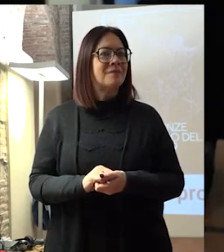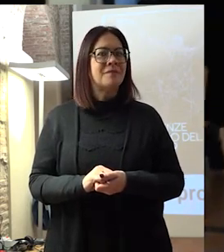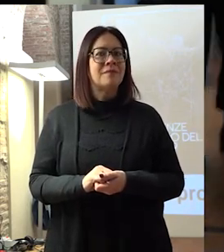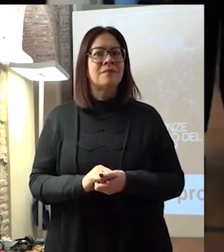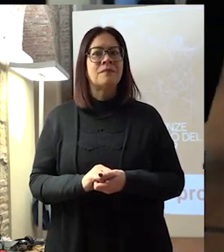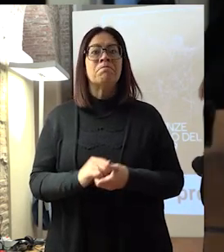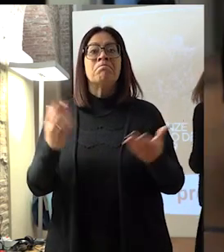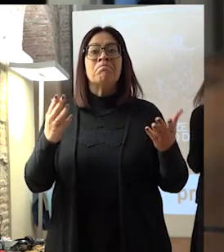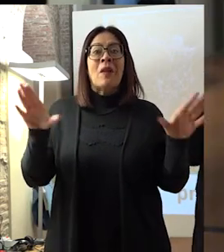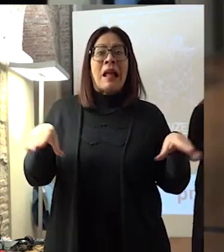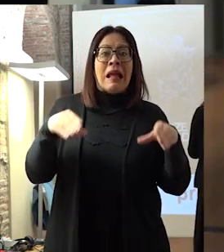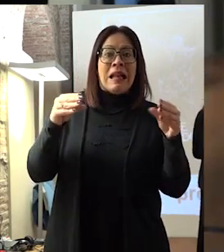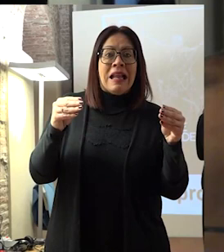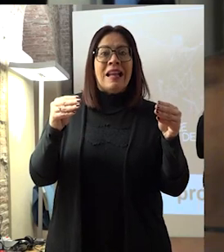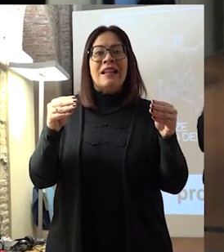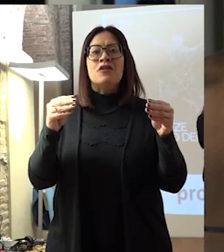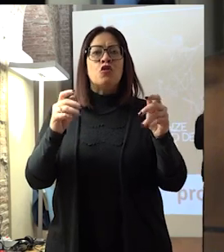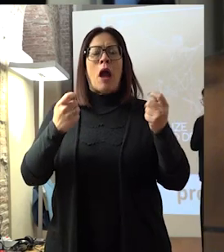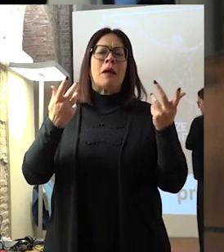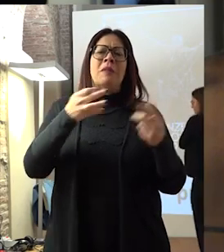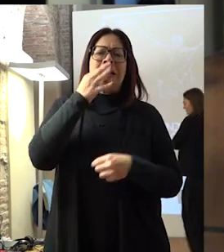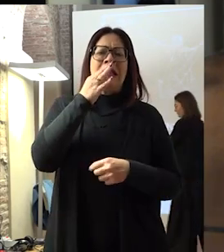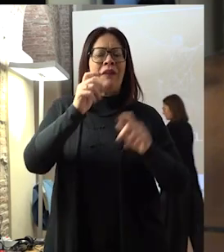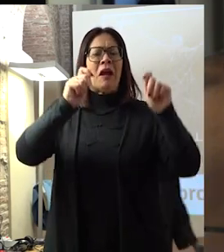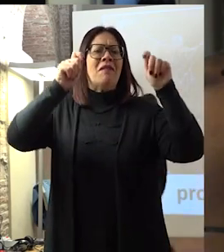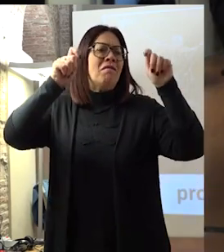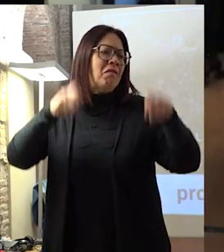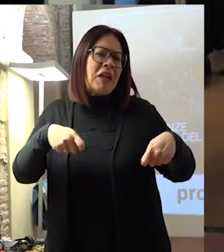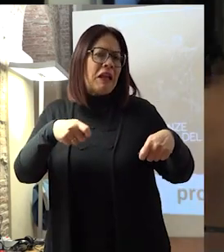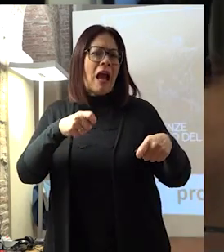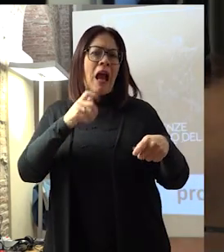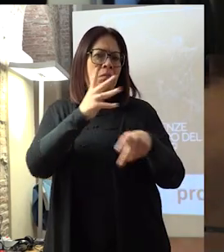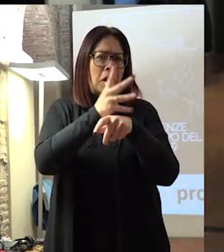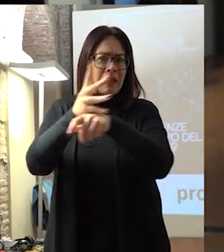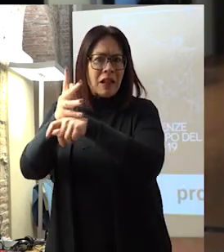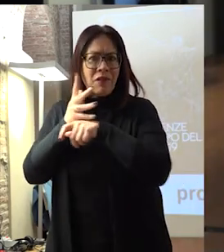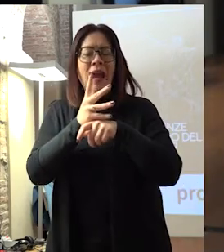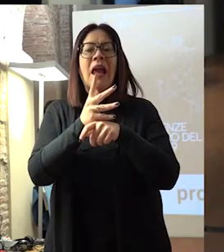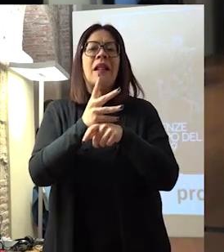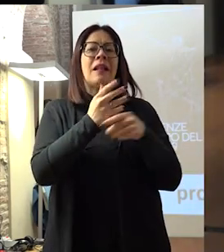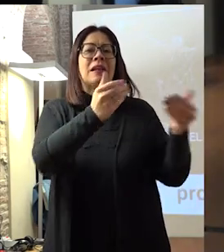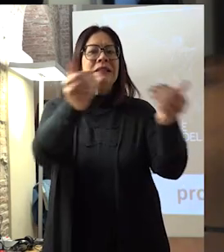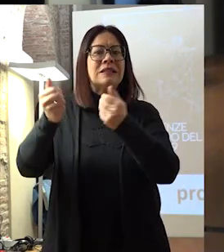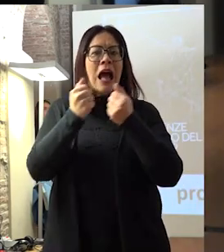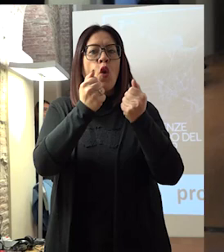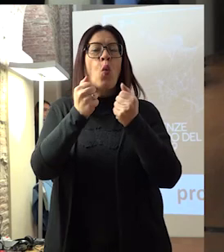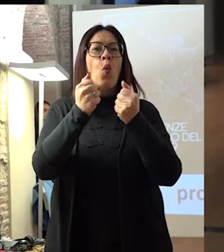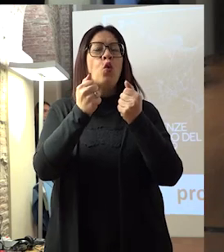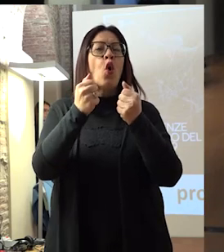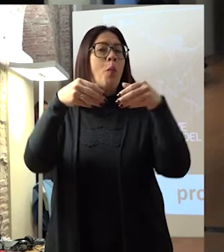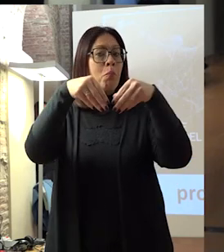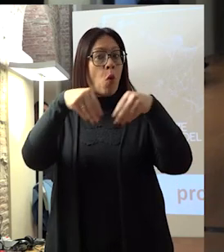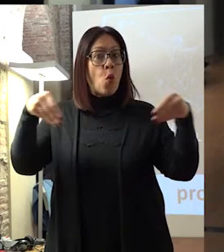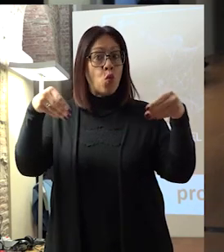Io introduco solo nel senso che do il via agli interventi, portando il saluto della struttura